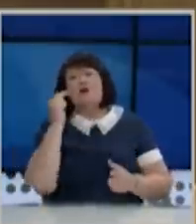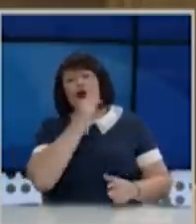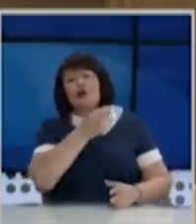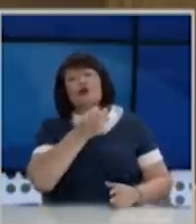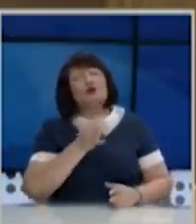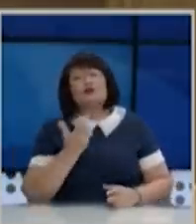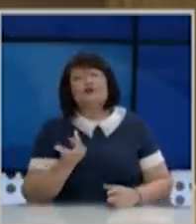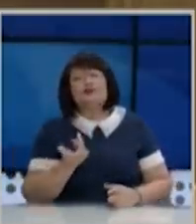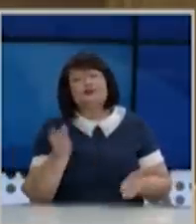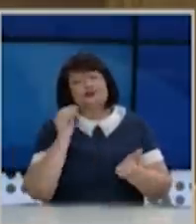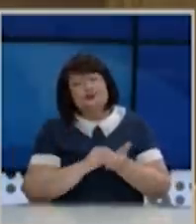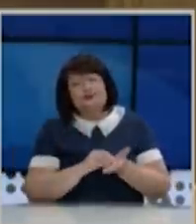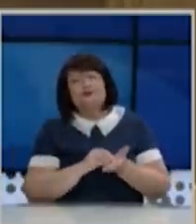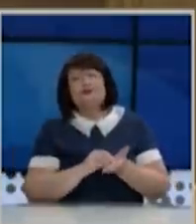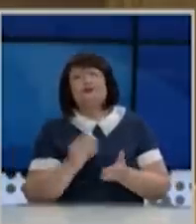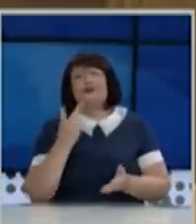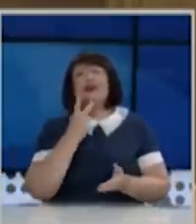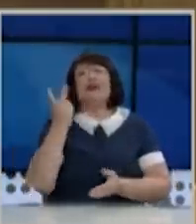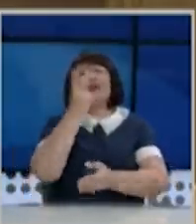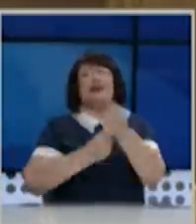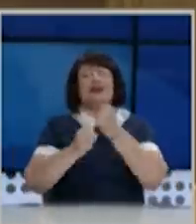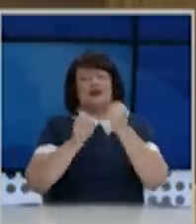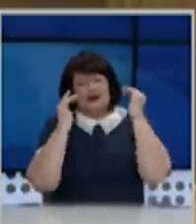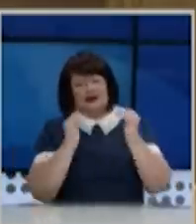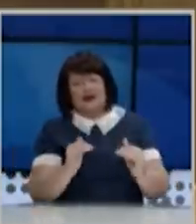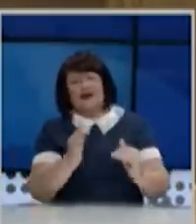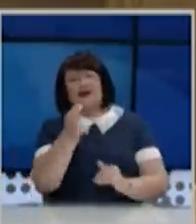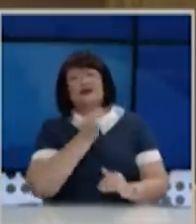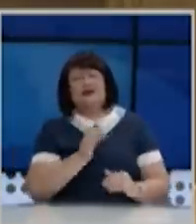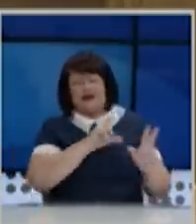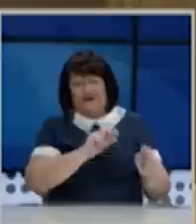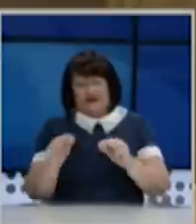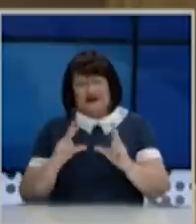Πρωθυπουργός για μια ακόμη φορά, όπως έκανε και πριν από 2 χρόνια, σε μια αντίστοιχη